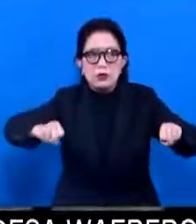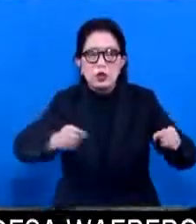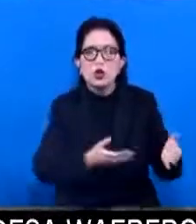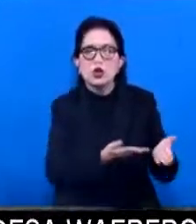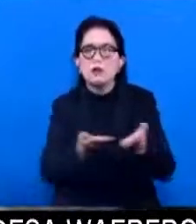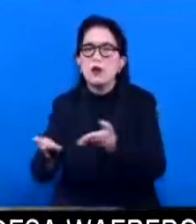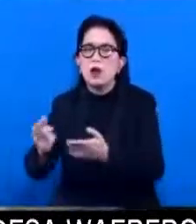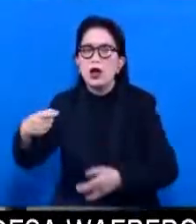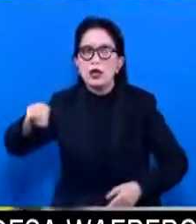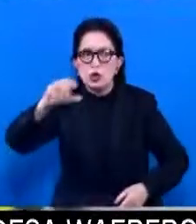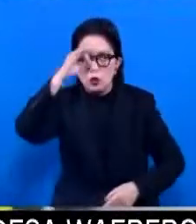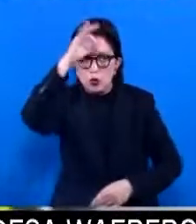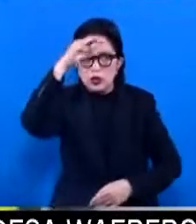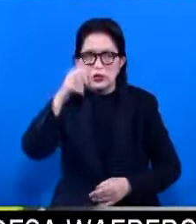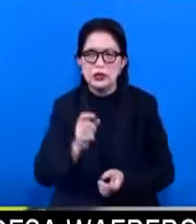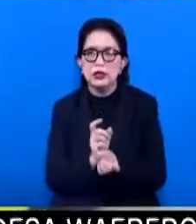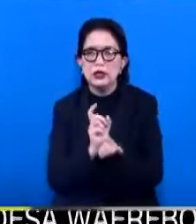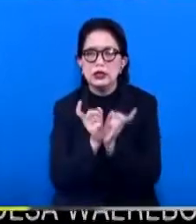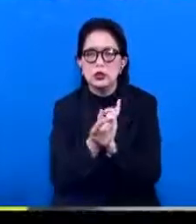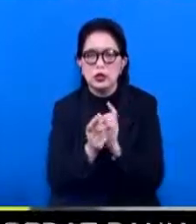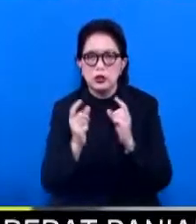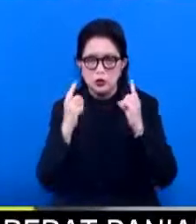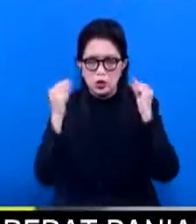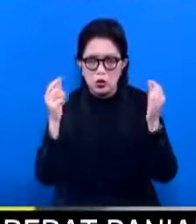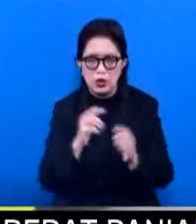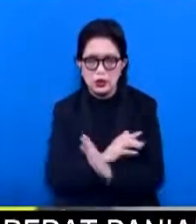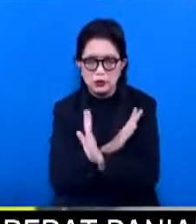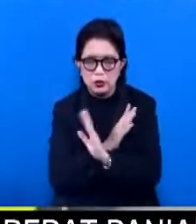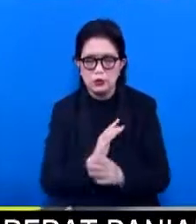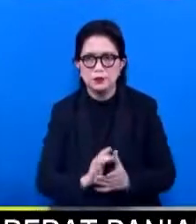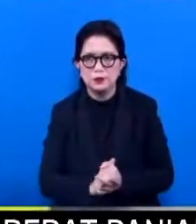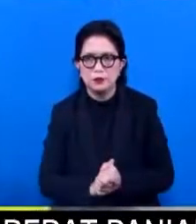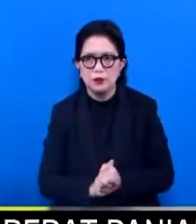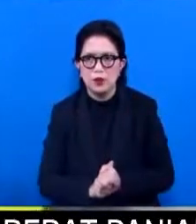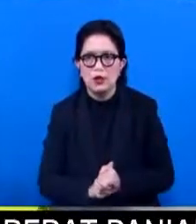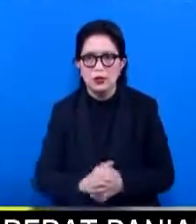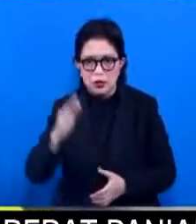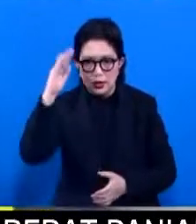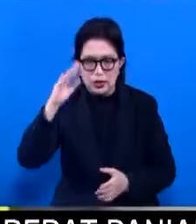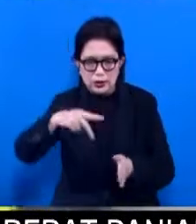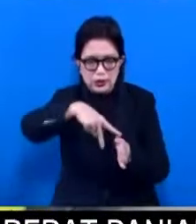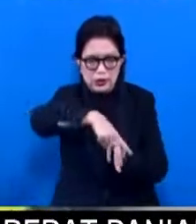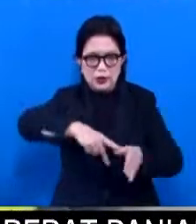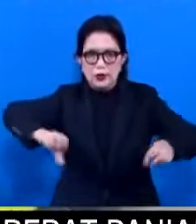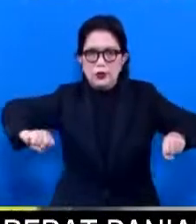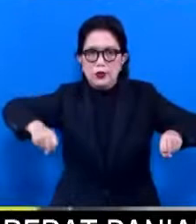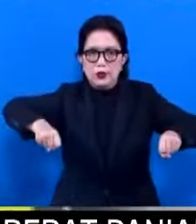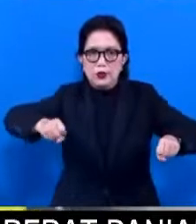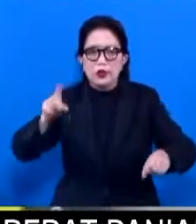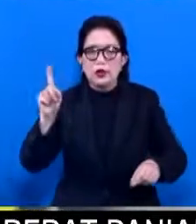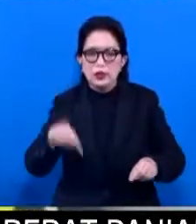Mapolsek Taman Sidoarjo. Yang dikendarai saudara Putra Hasibuan berjalan dari arah selatan ke